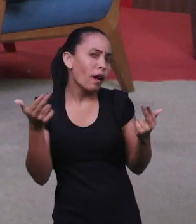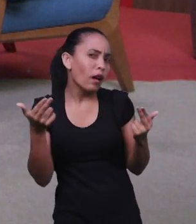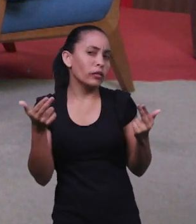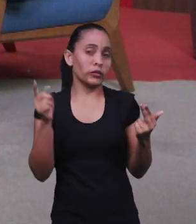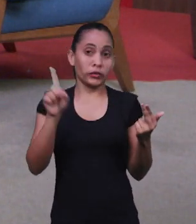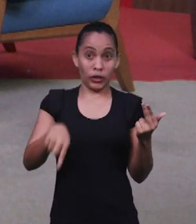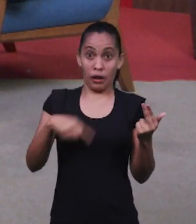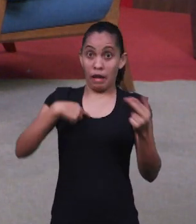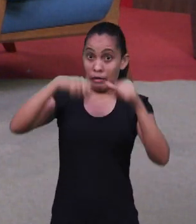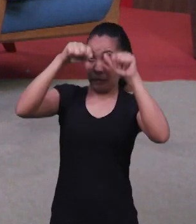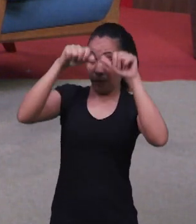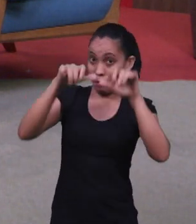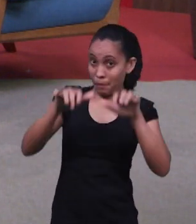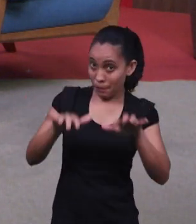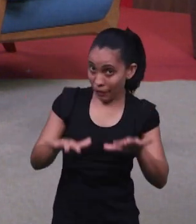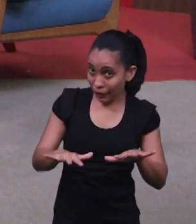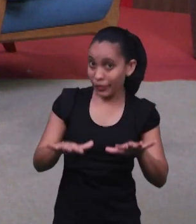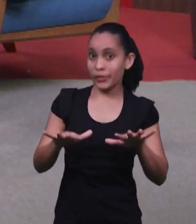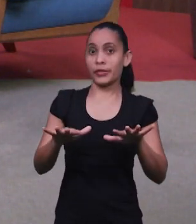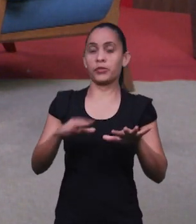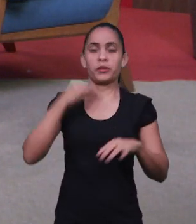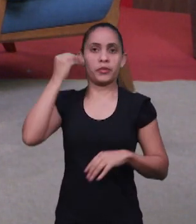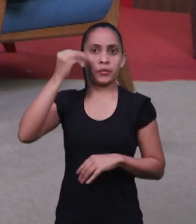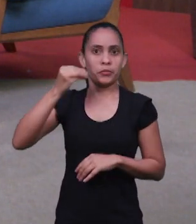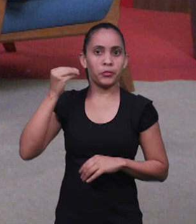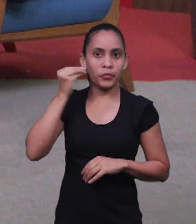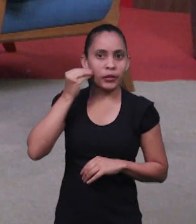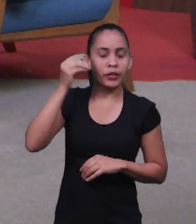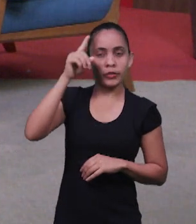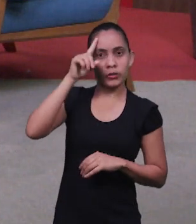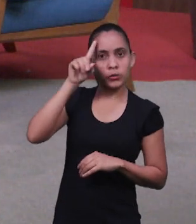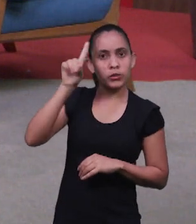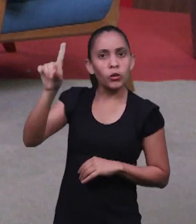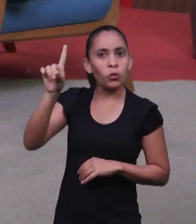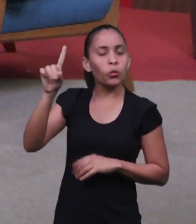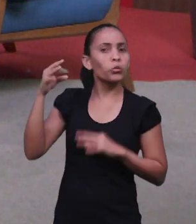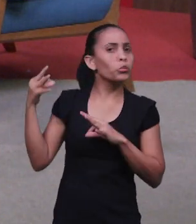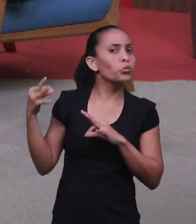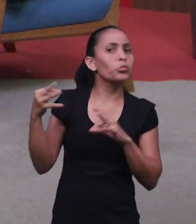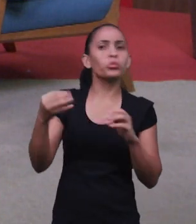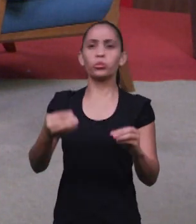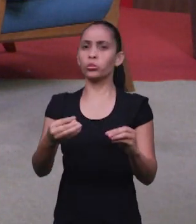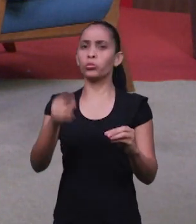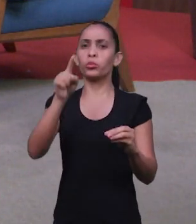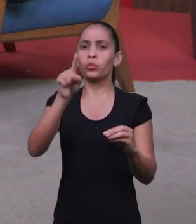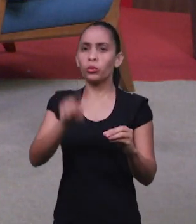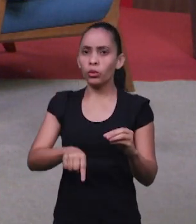des bénédictions, il parle des expériences avec le Seigneur. Tout cela